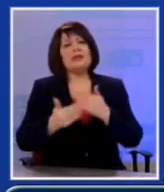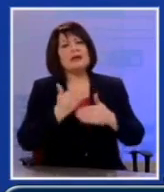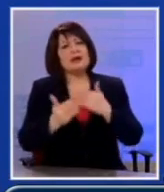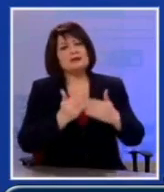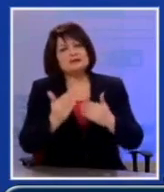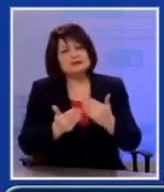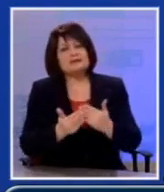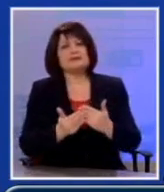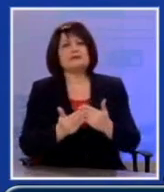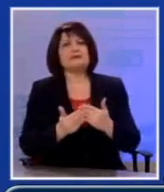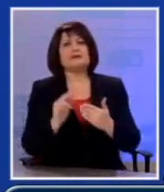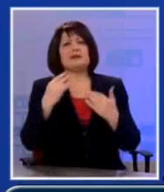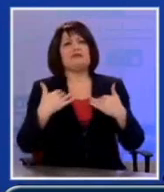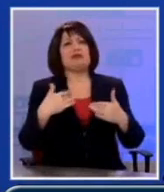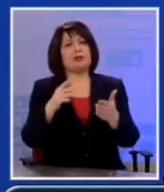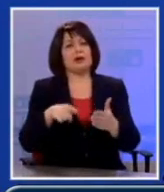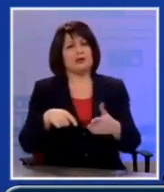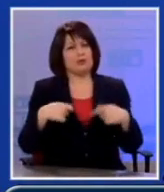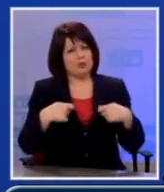τις οποίες καταβάλει